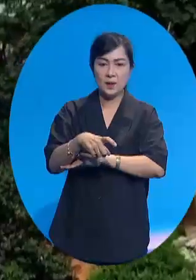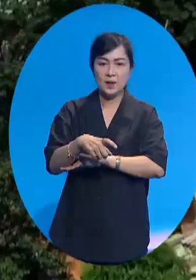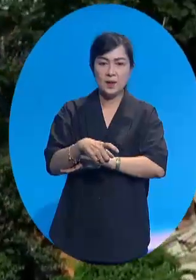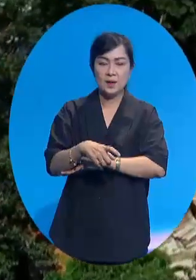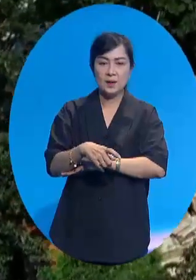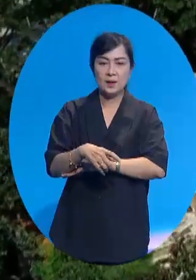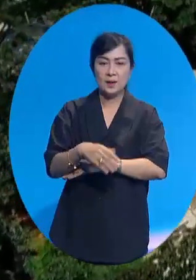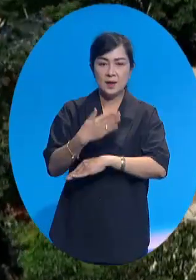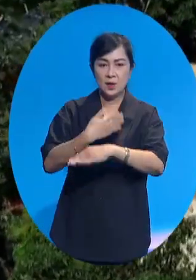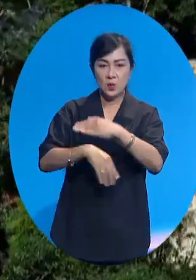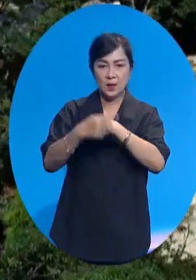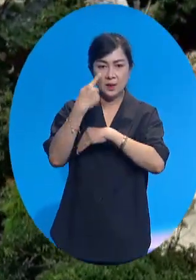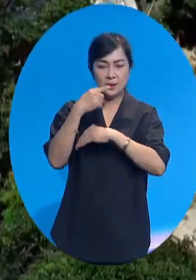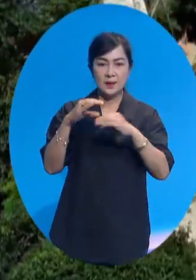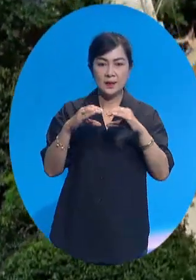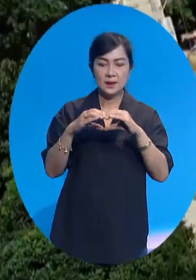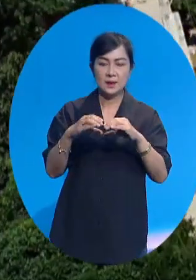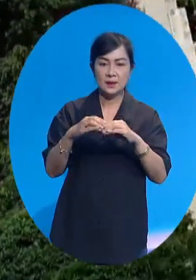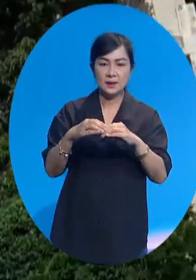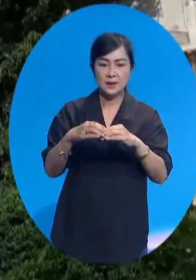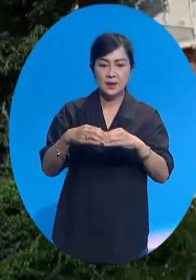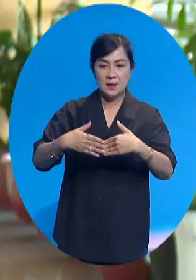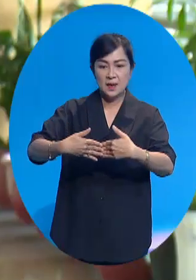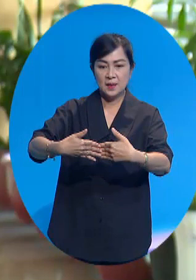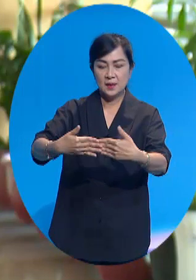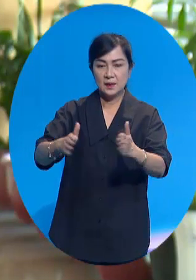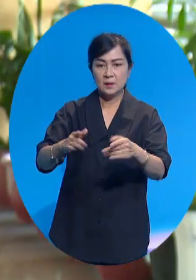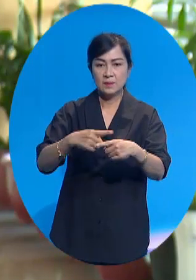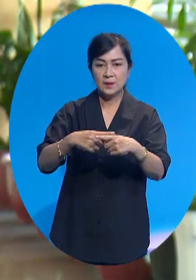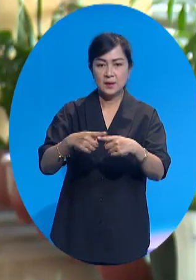cũng thấy được cái cách để khơi thông để